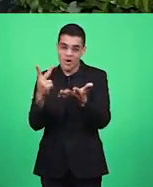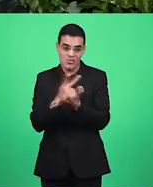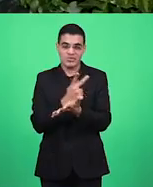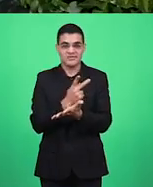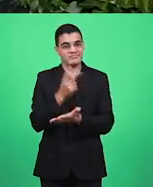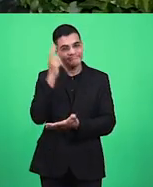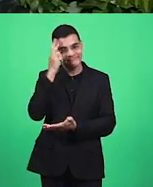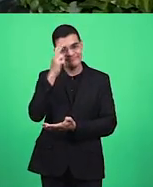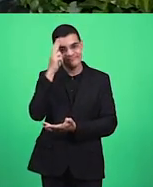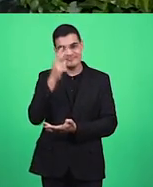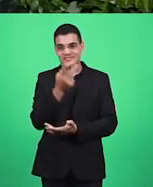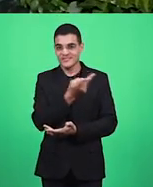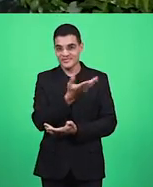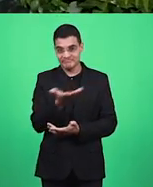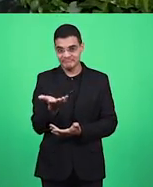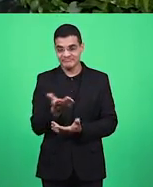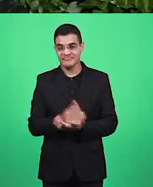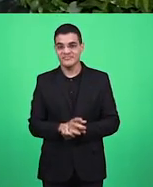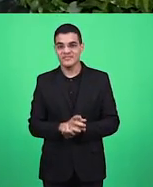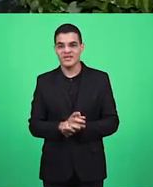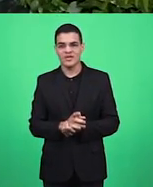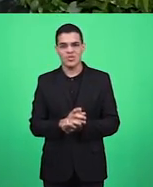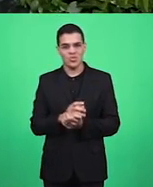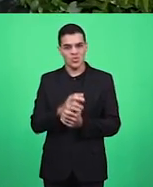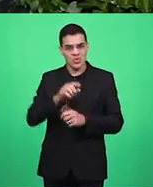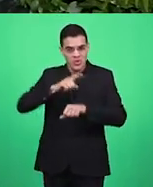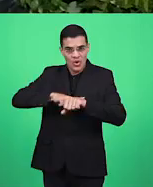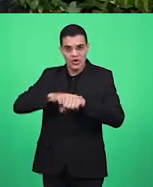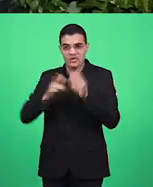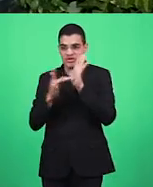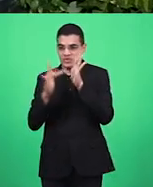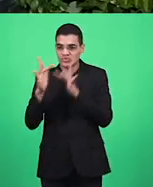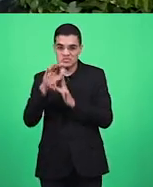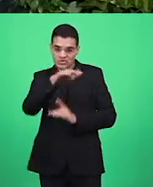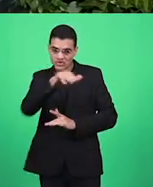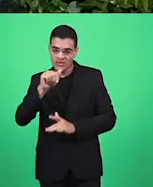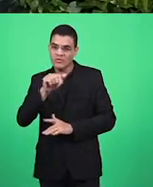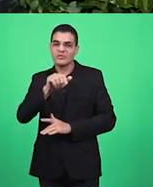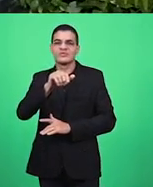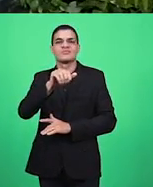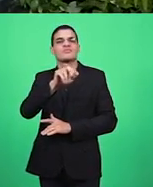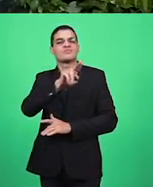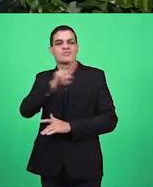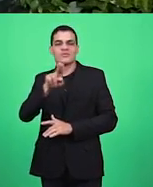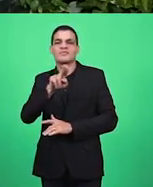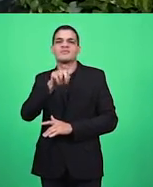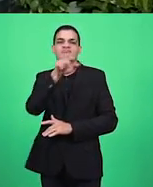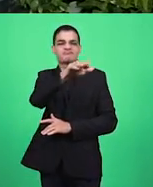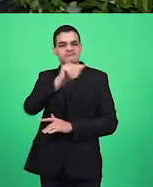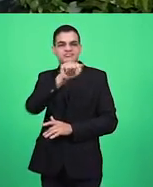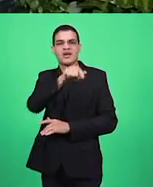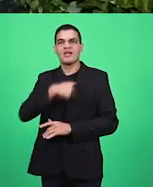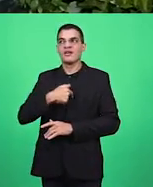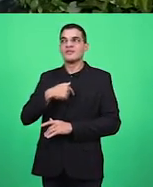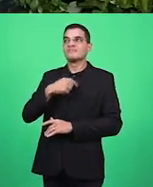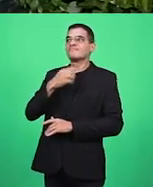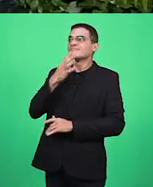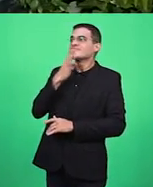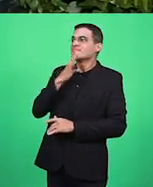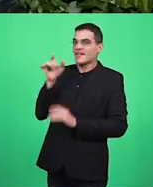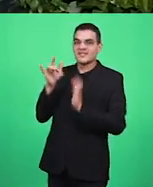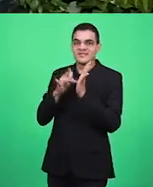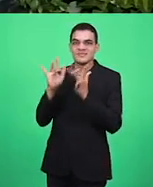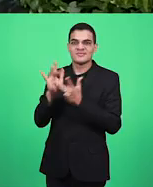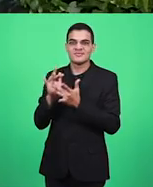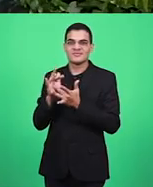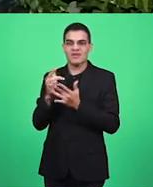С той женщиной, она узнала Иисуса, когда Он назвал ее по имени. У меня был такой опыт, когда Господь